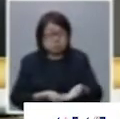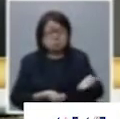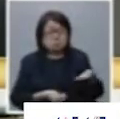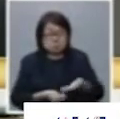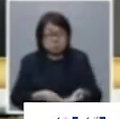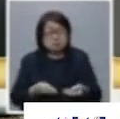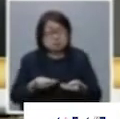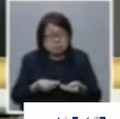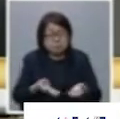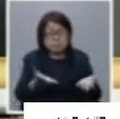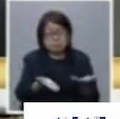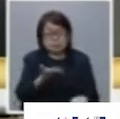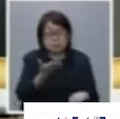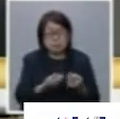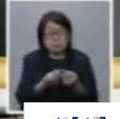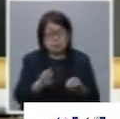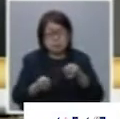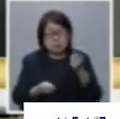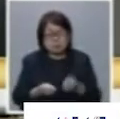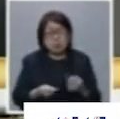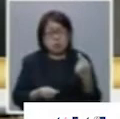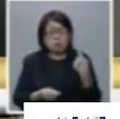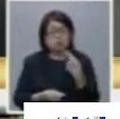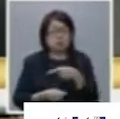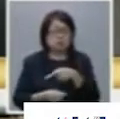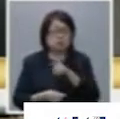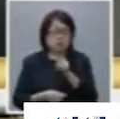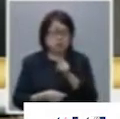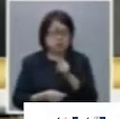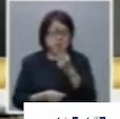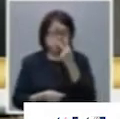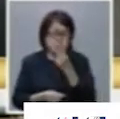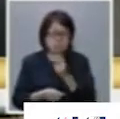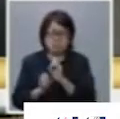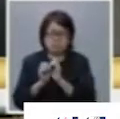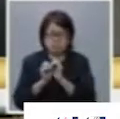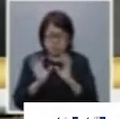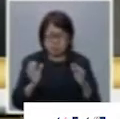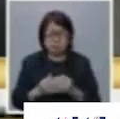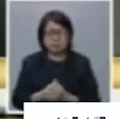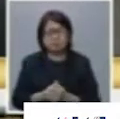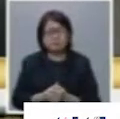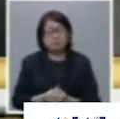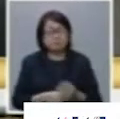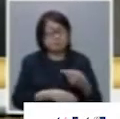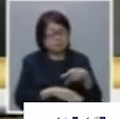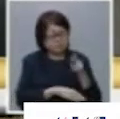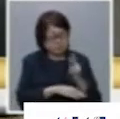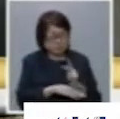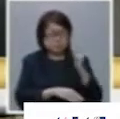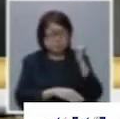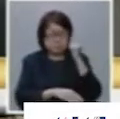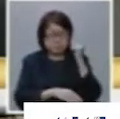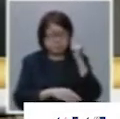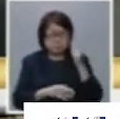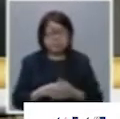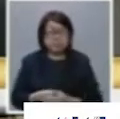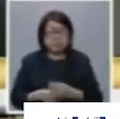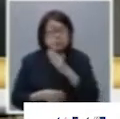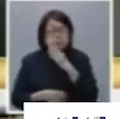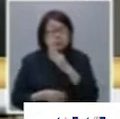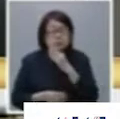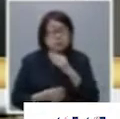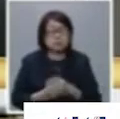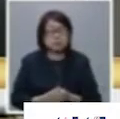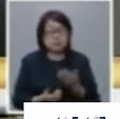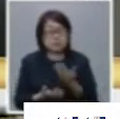ต่ต้องเกิดมรรคเกิดผลที่เป็นผลงานที่แท้จริงนะครับท่านประธานที่เคารพครับถ้าเกิดว่าเ